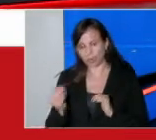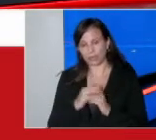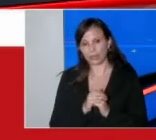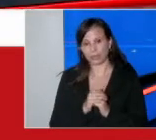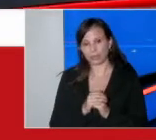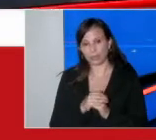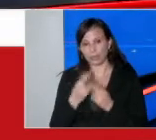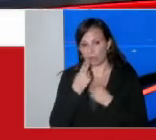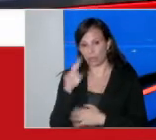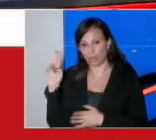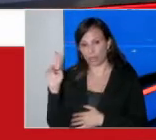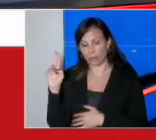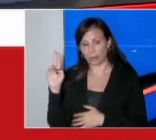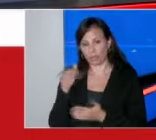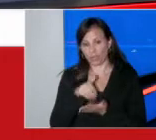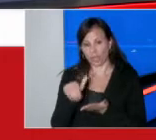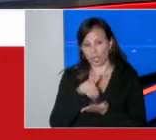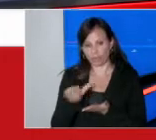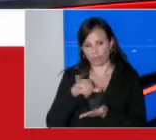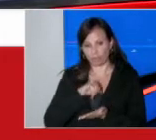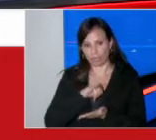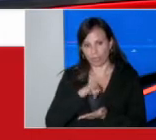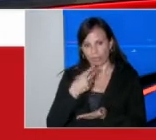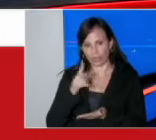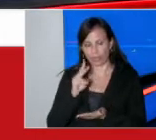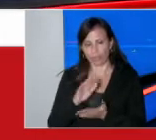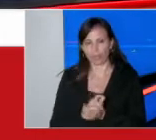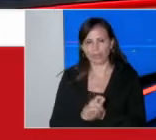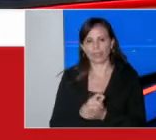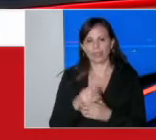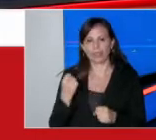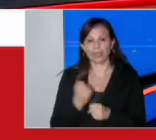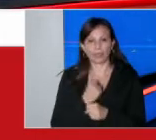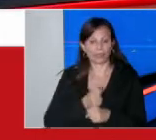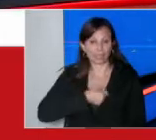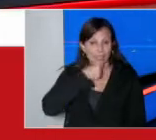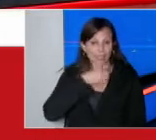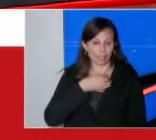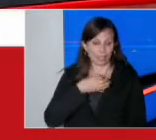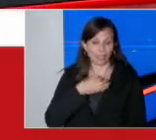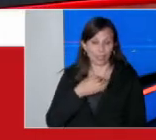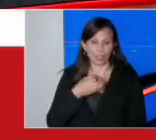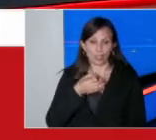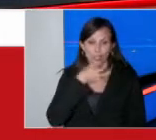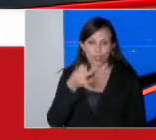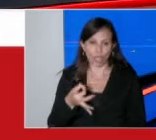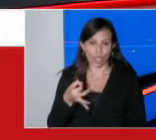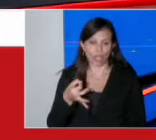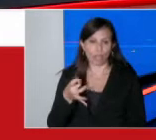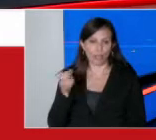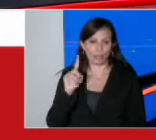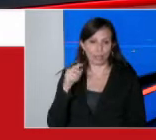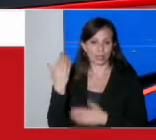כן. מבטיחים לנו שמה שההמשך יהיה לא פחות. כן, אני הכנסת את מבצע סבתא, ושאלה שלי, מי יגמור כמו מוטי בציריך, מוטי